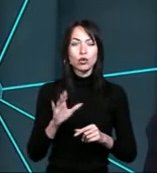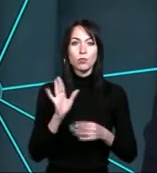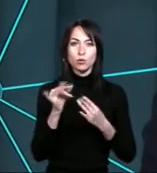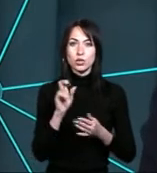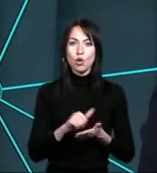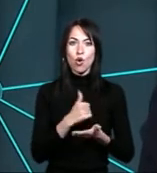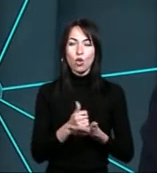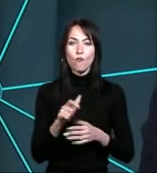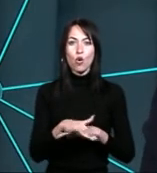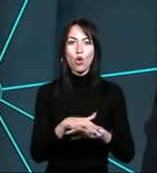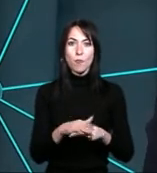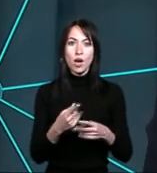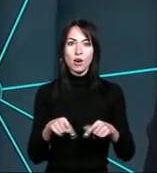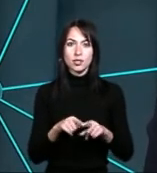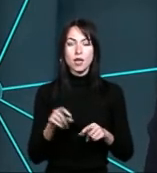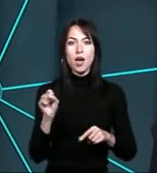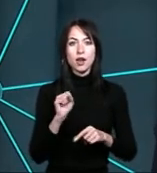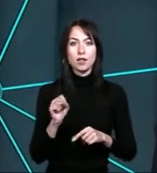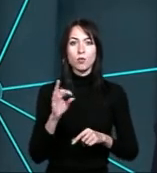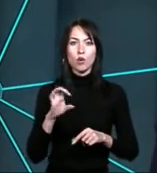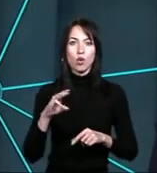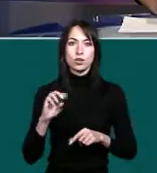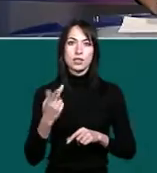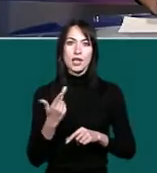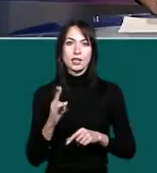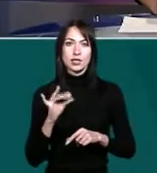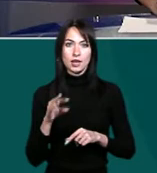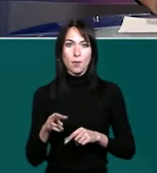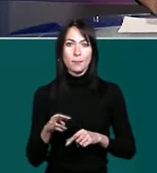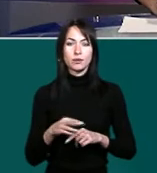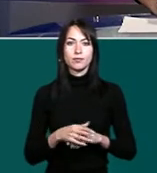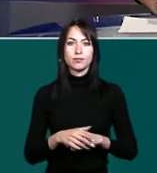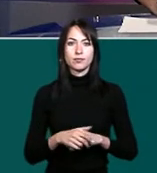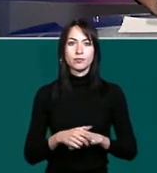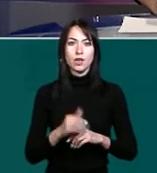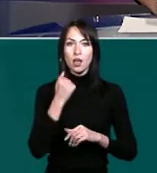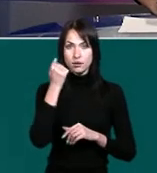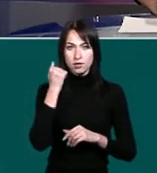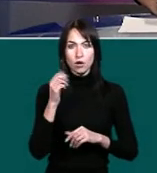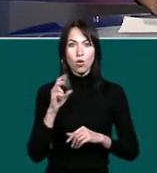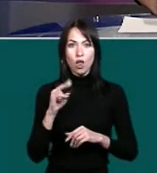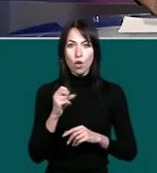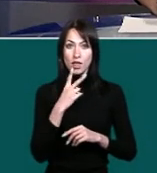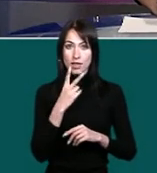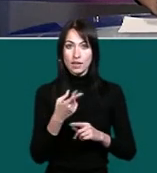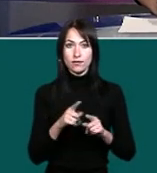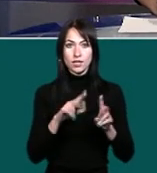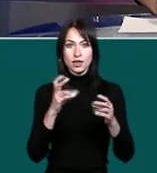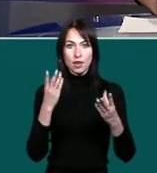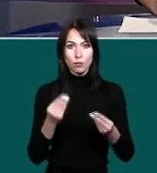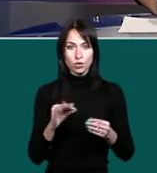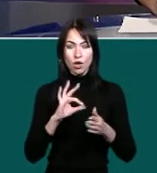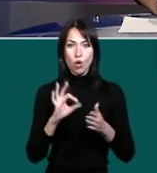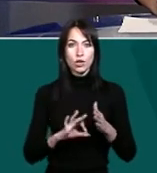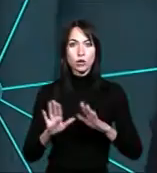головою громадської організації Артемом Костецьким. Ірино. Дякую, Альона. Дивіться тему дня одразу